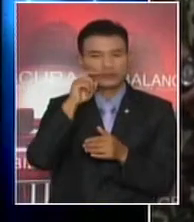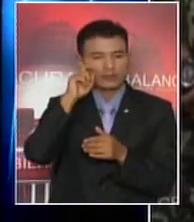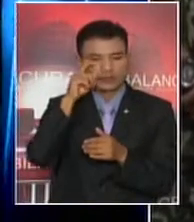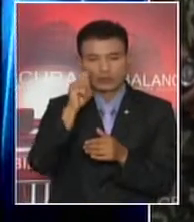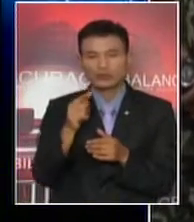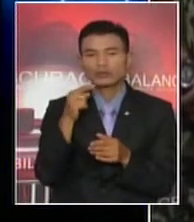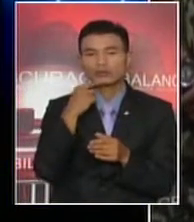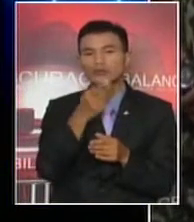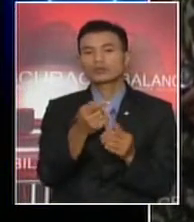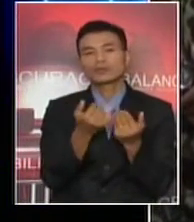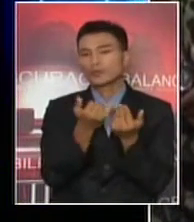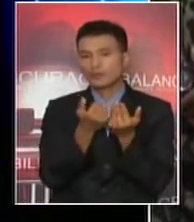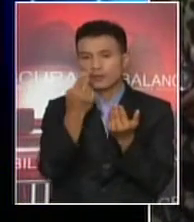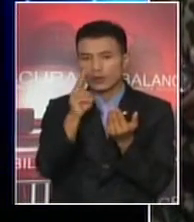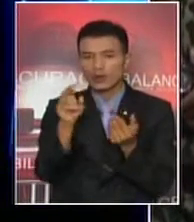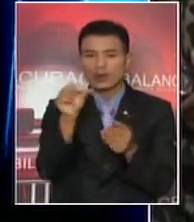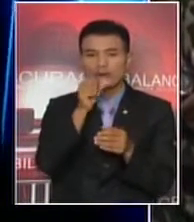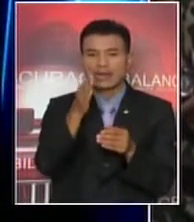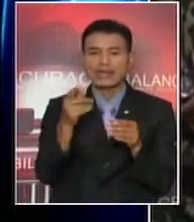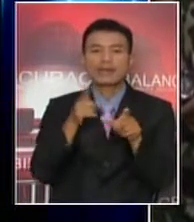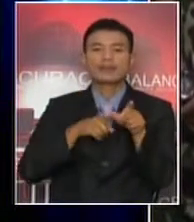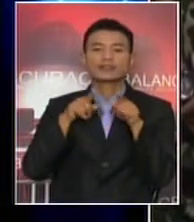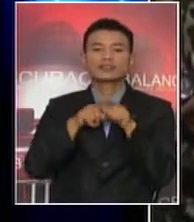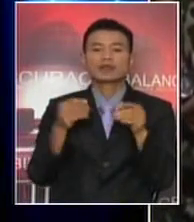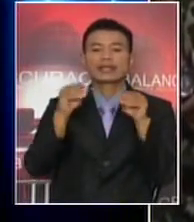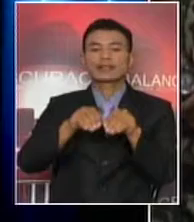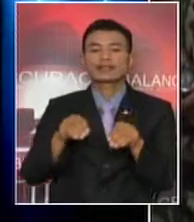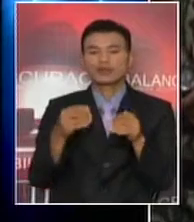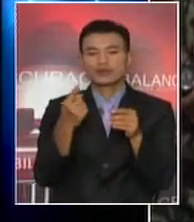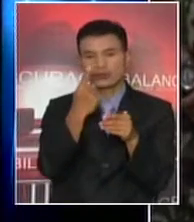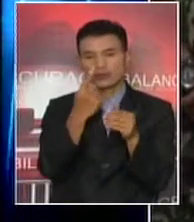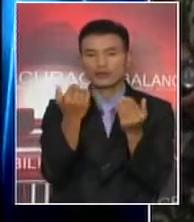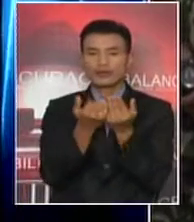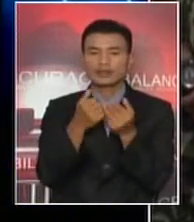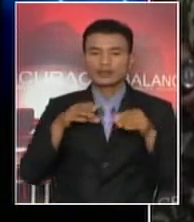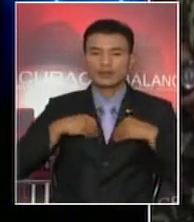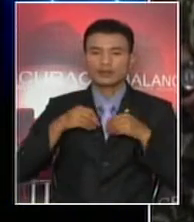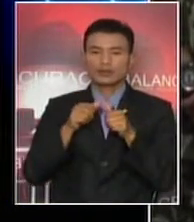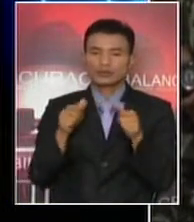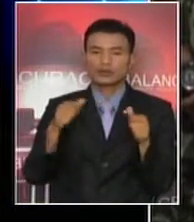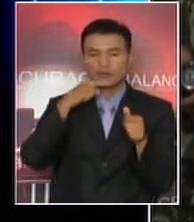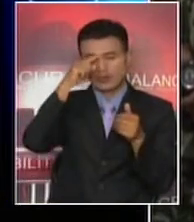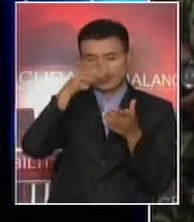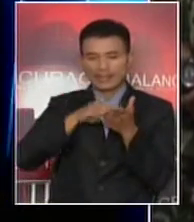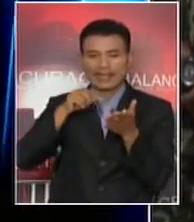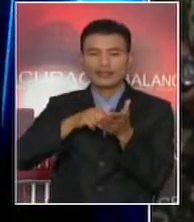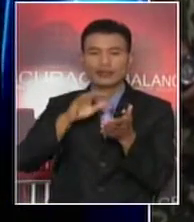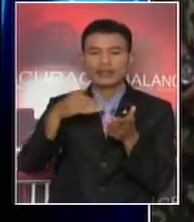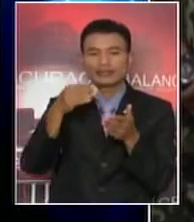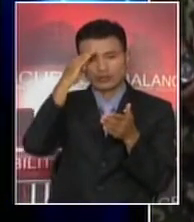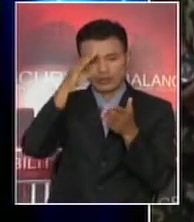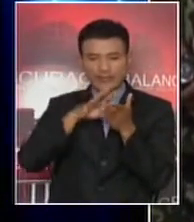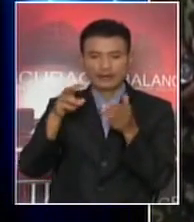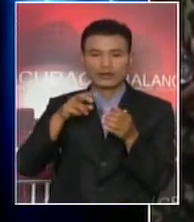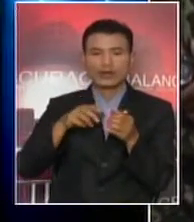गर्नुभयो। प्रधानमन्त्री देउवाले एमालेसँग एकीकरण गर्ने सहमति भए यता माओवादी केन्द्रलाई सरकारबाट बाहिरिन दबाब